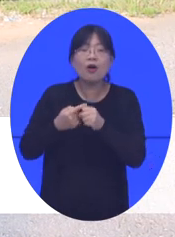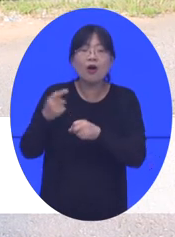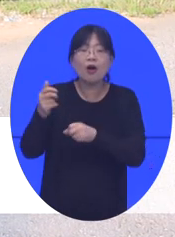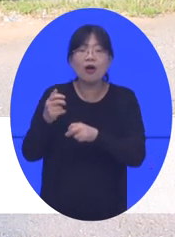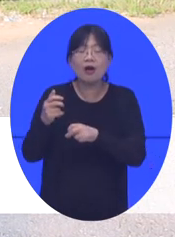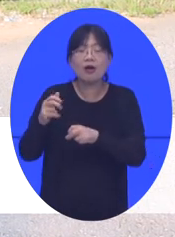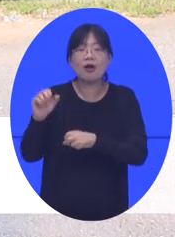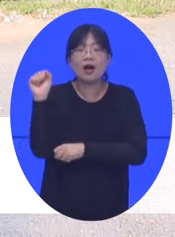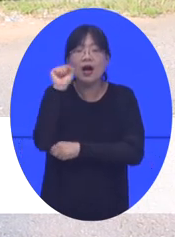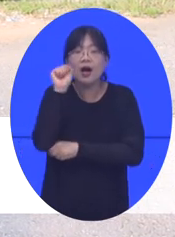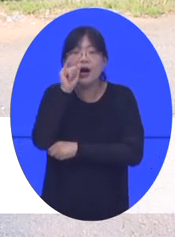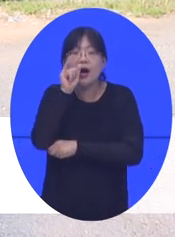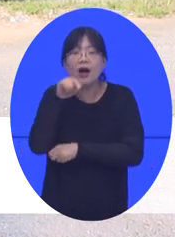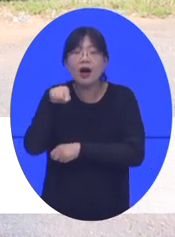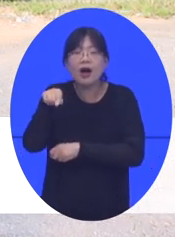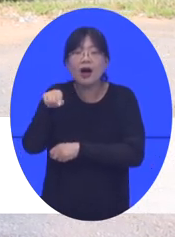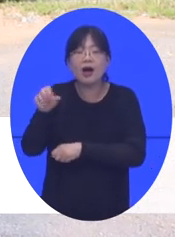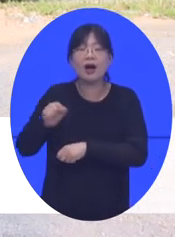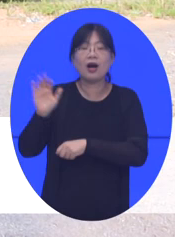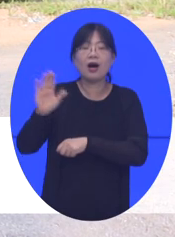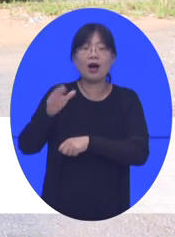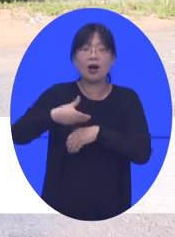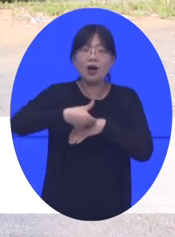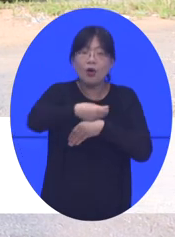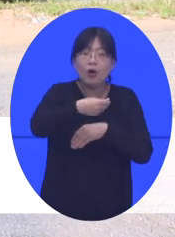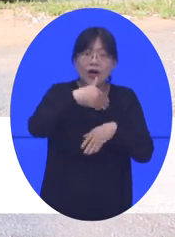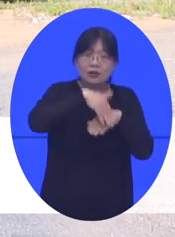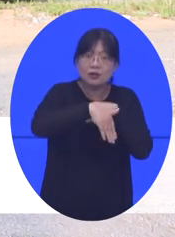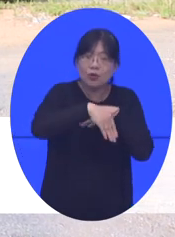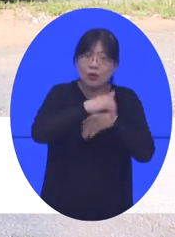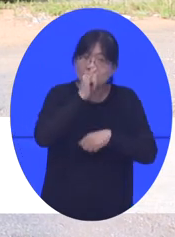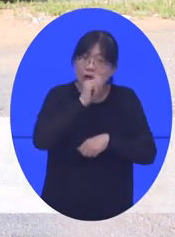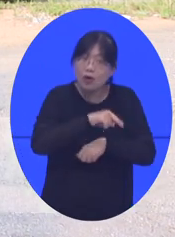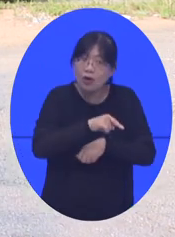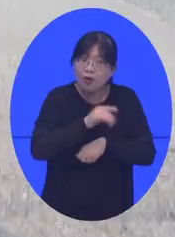네. 뭐 렌트카식으로 뭐 이렇게 빌려준 거예요?